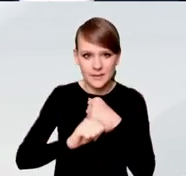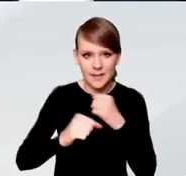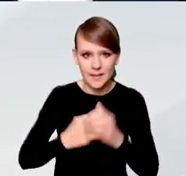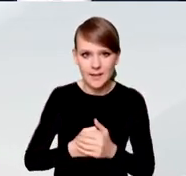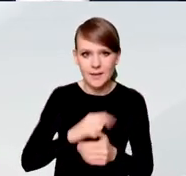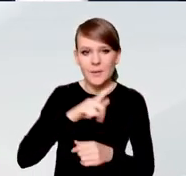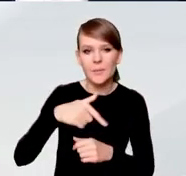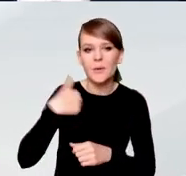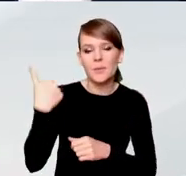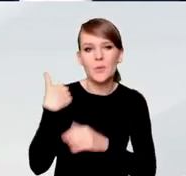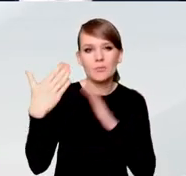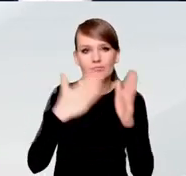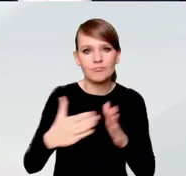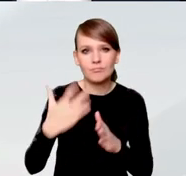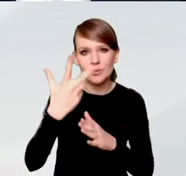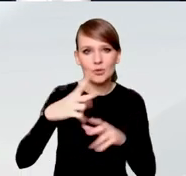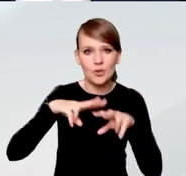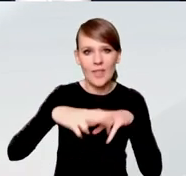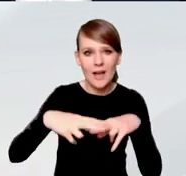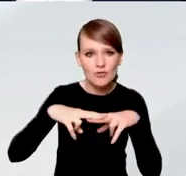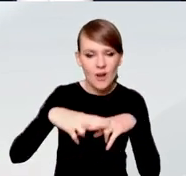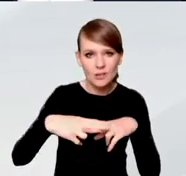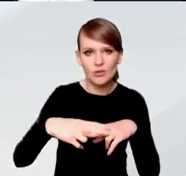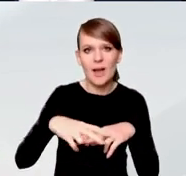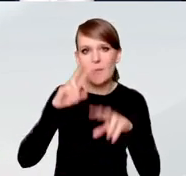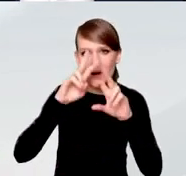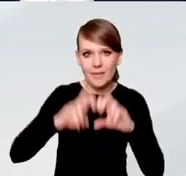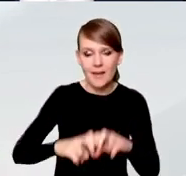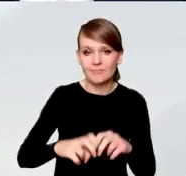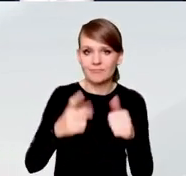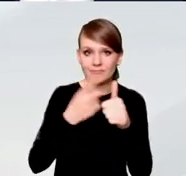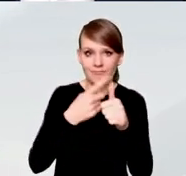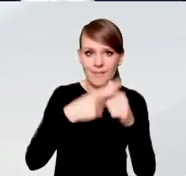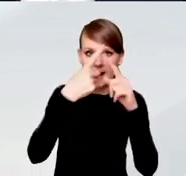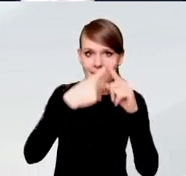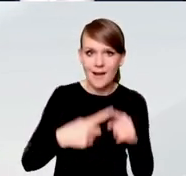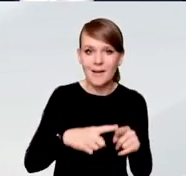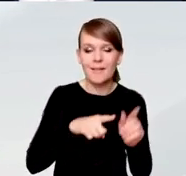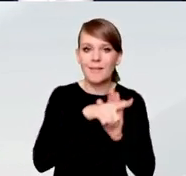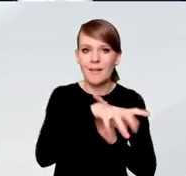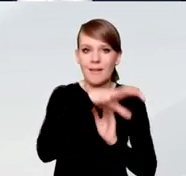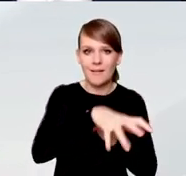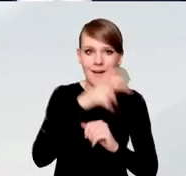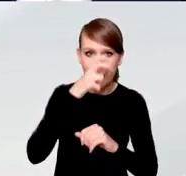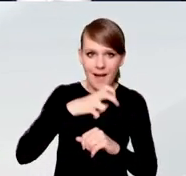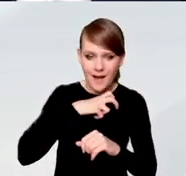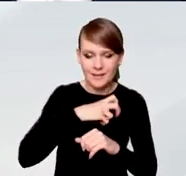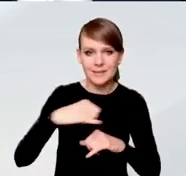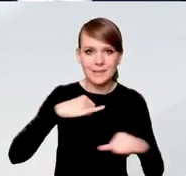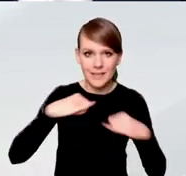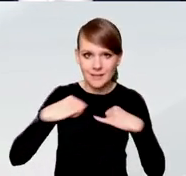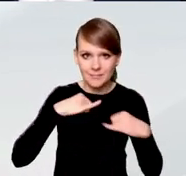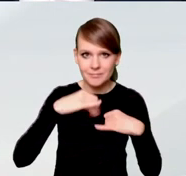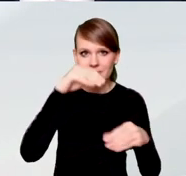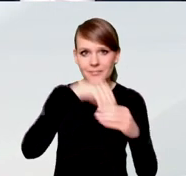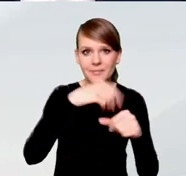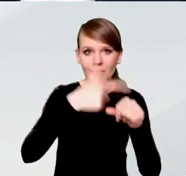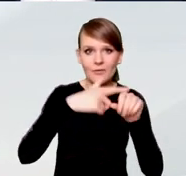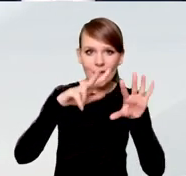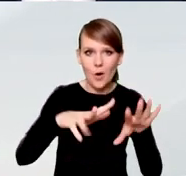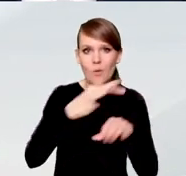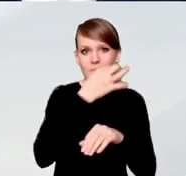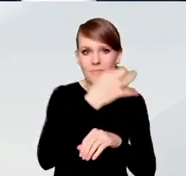Opracowaliśmy trzy narzędzia badawcze. Jedna ankieta skierowana była do kadry zarządzającej i ona obejmowała 28 pytań